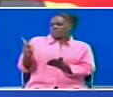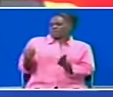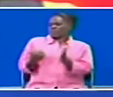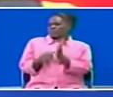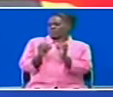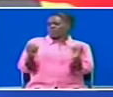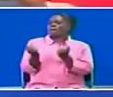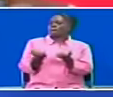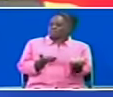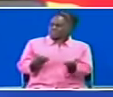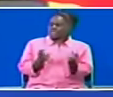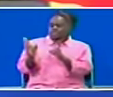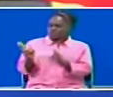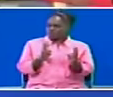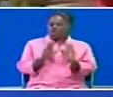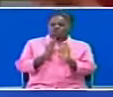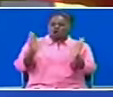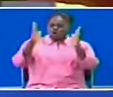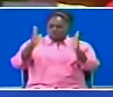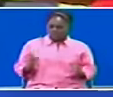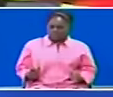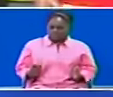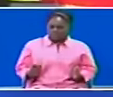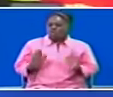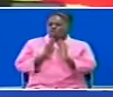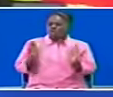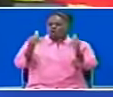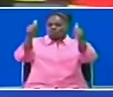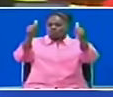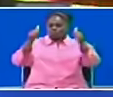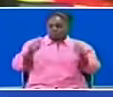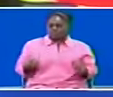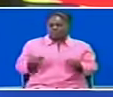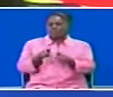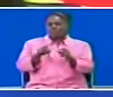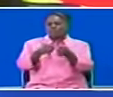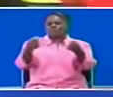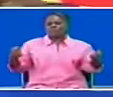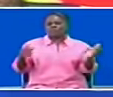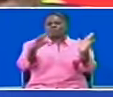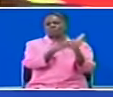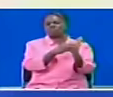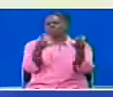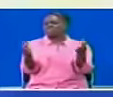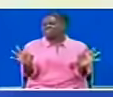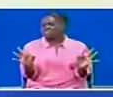should be business people, because no billboard and no space even in the newspapers comes for free.